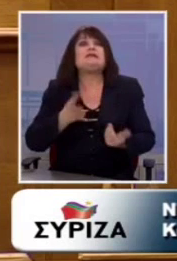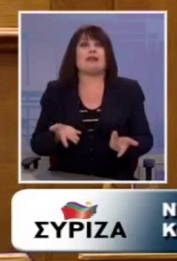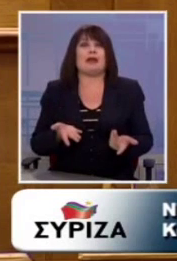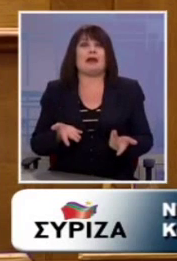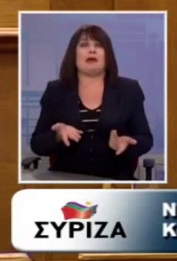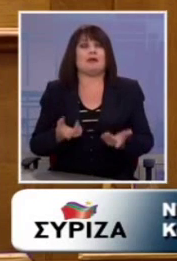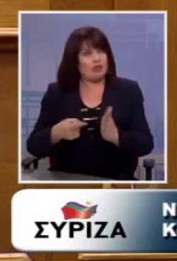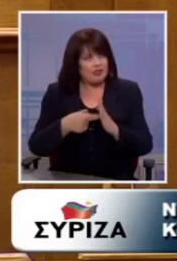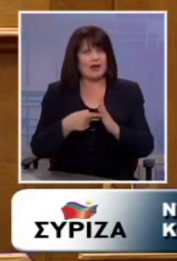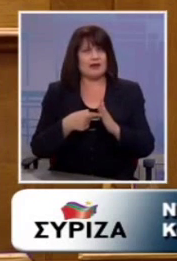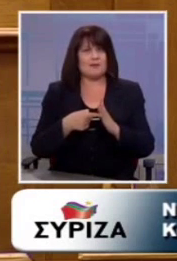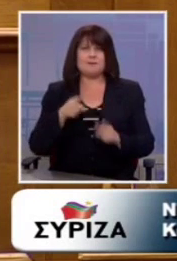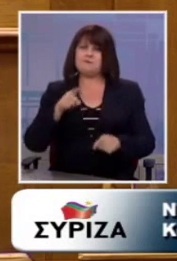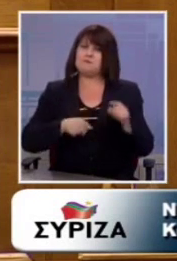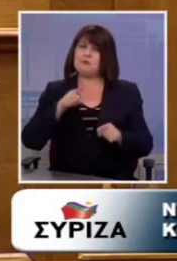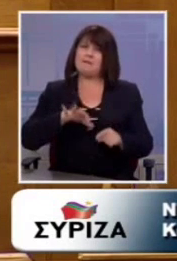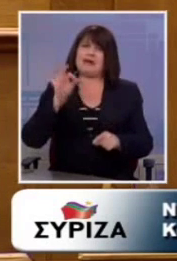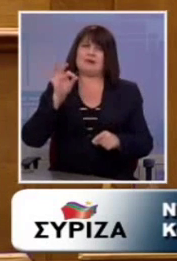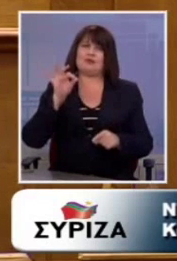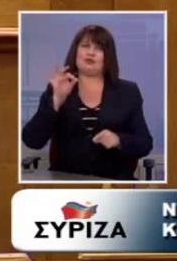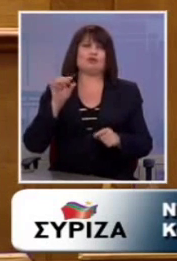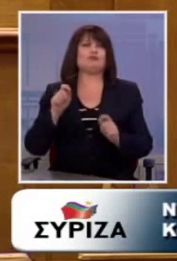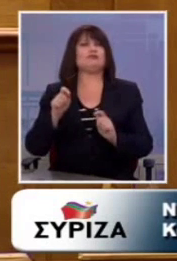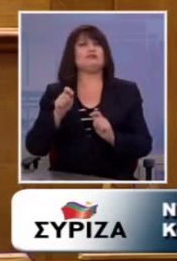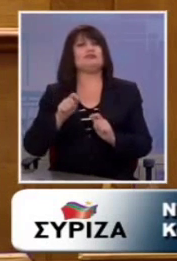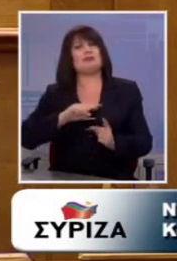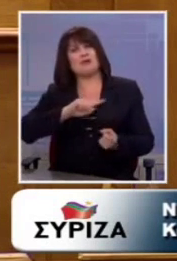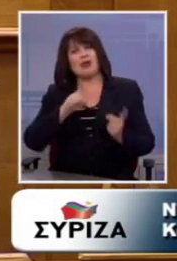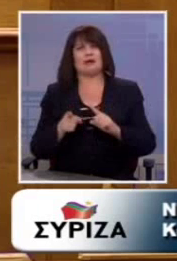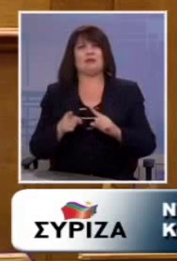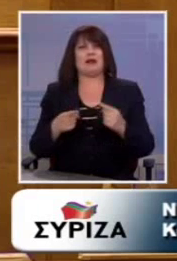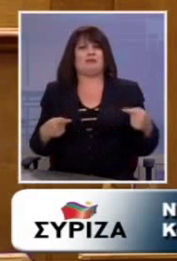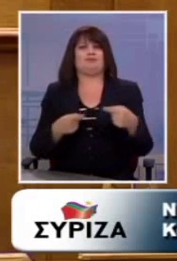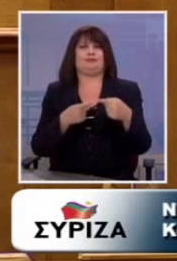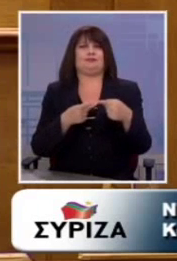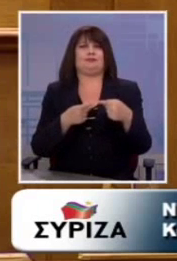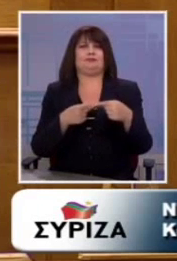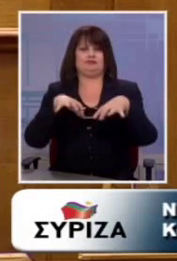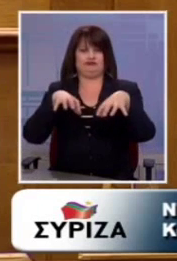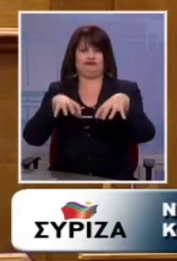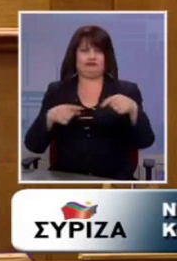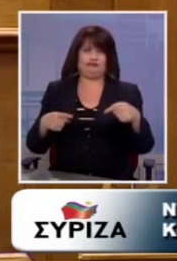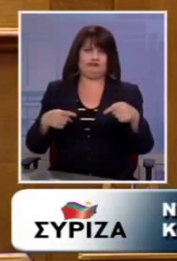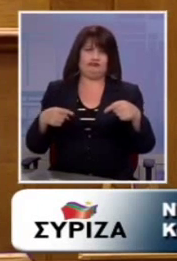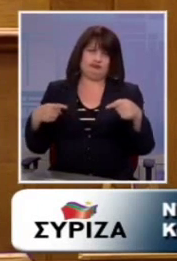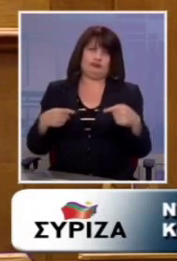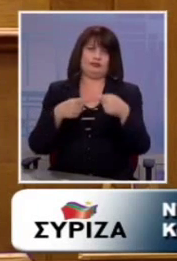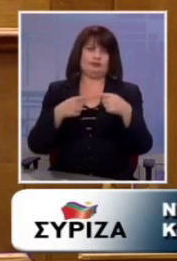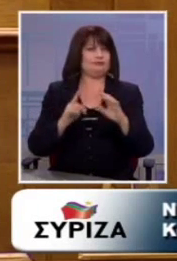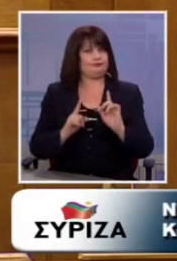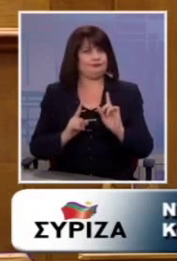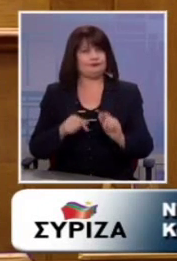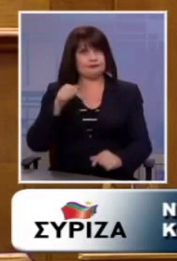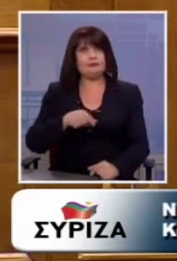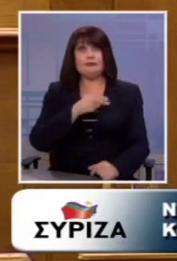χαρακτήρα σε άλλες περιπτώσεις δημιουργίας αντίπαλων στρατοπέδων. Στην περίπτωση όμως